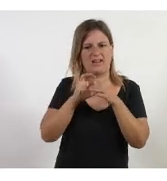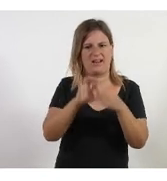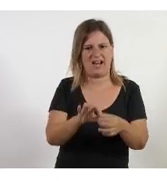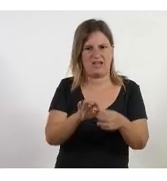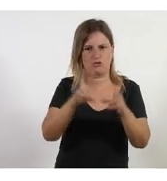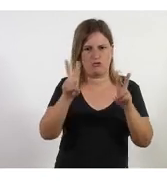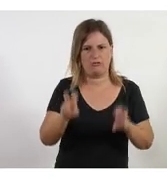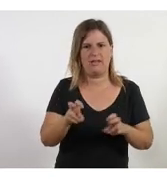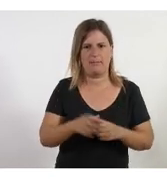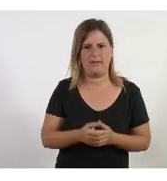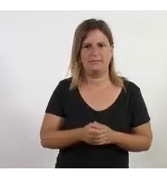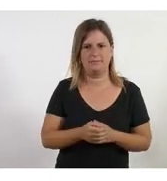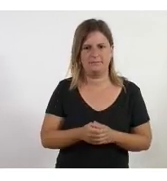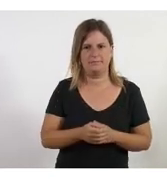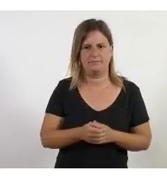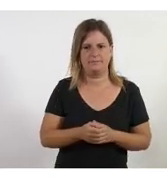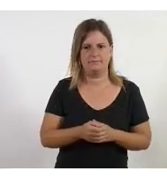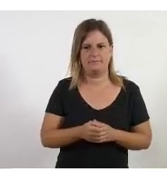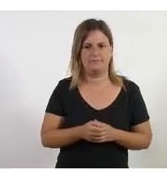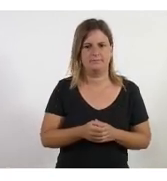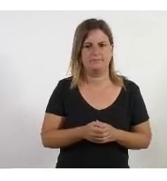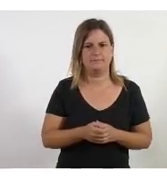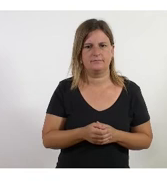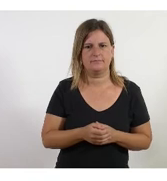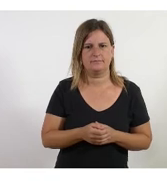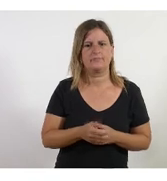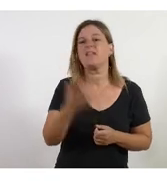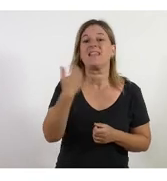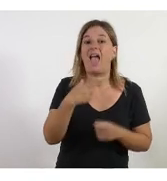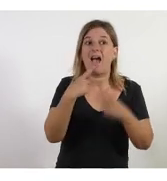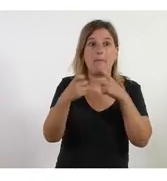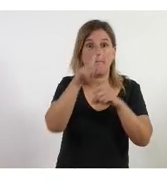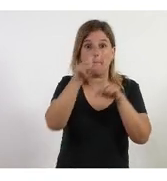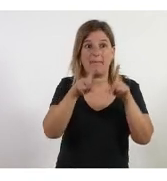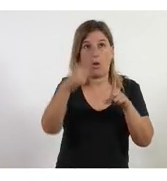això. I què faig una vegada tinc les preguntes?